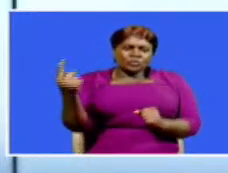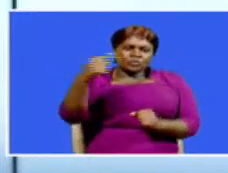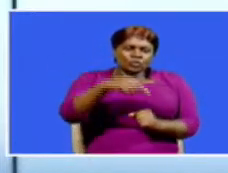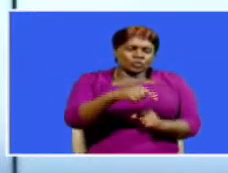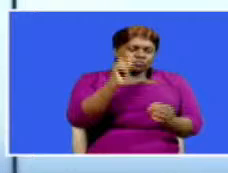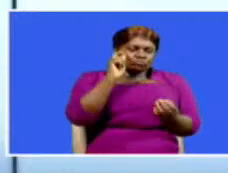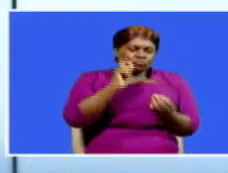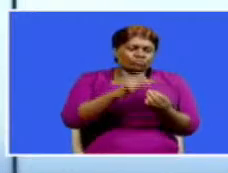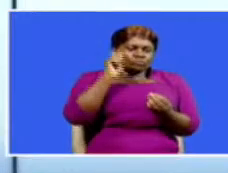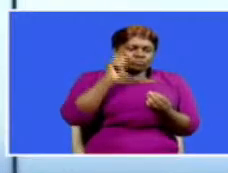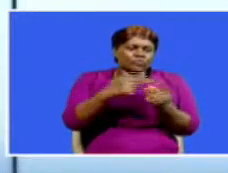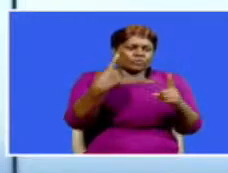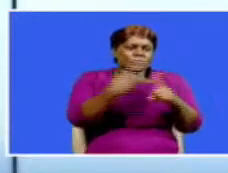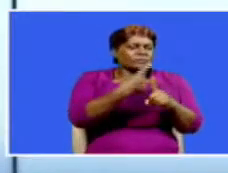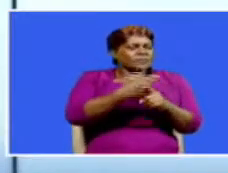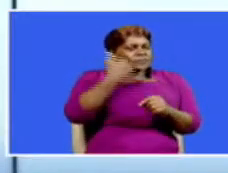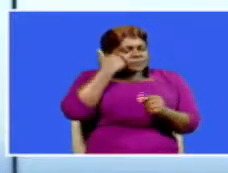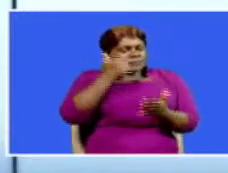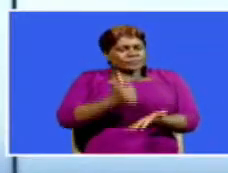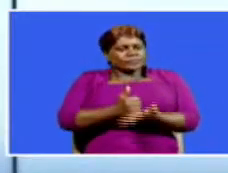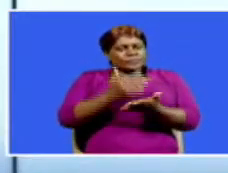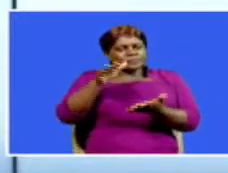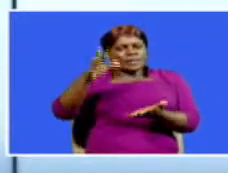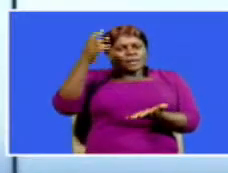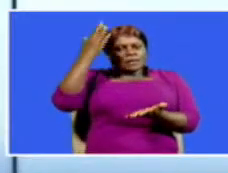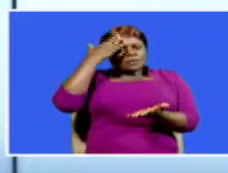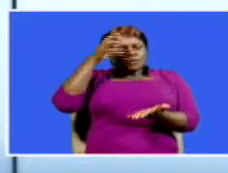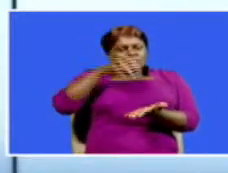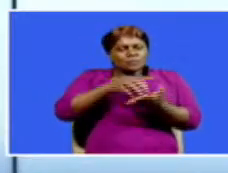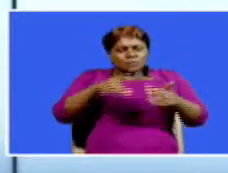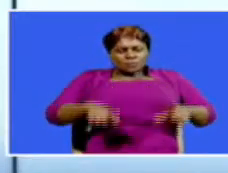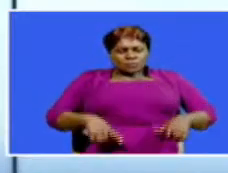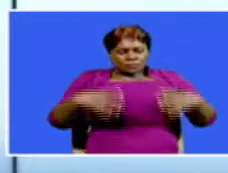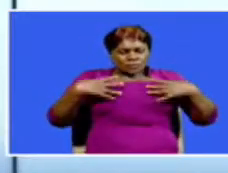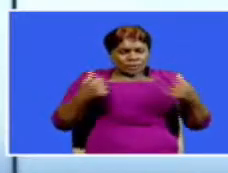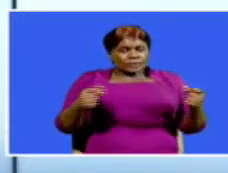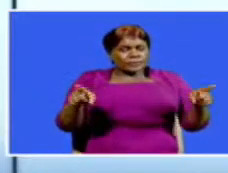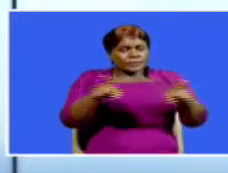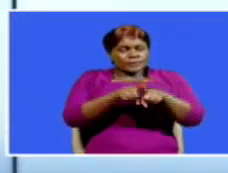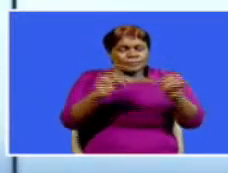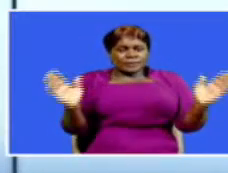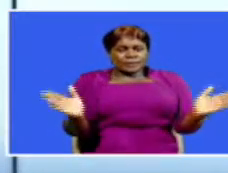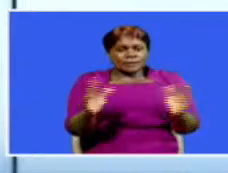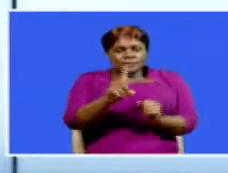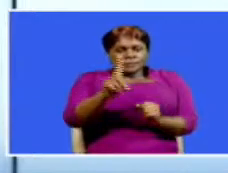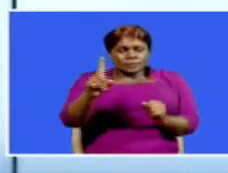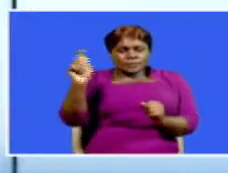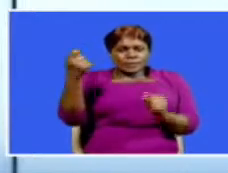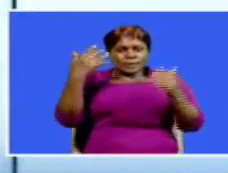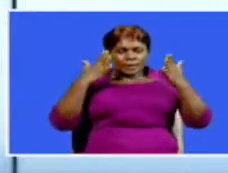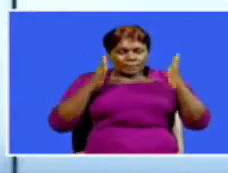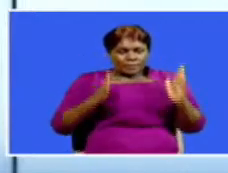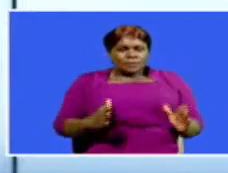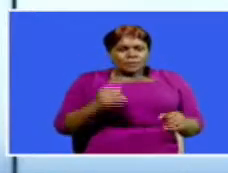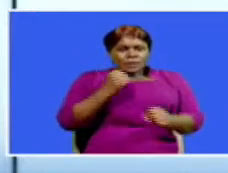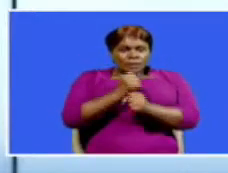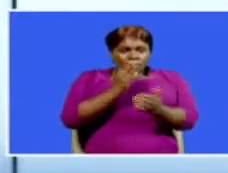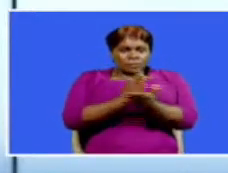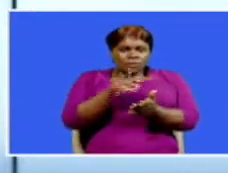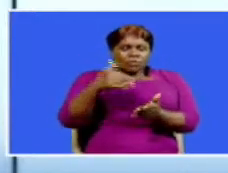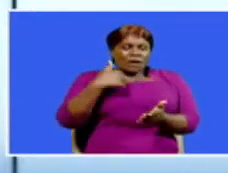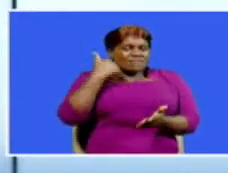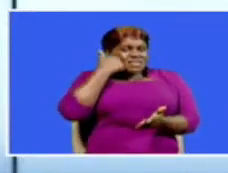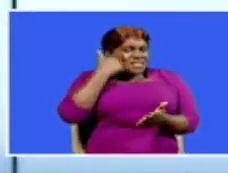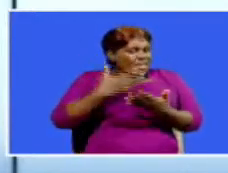ili kupimwa magonjwa tofauti kuwezesha kujua hali yao ya afya. Hili pia limehimizwa kwa kila Mkenya kuhakikisha kuwa iwapo kuna